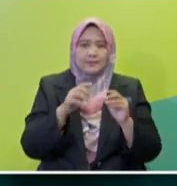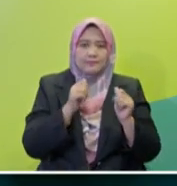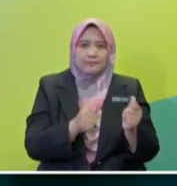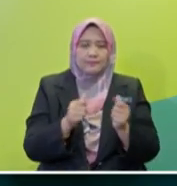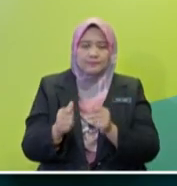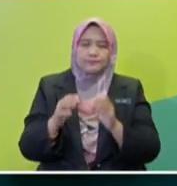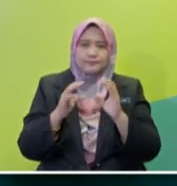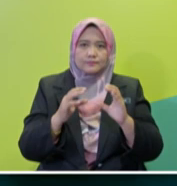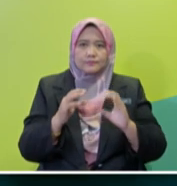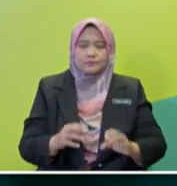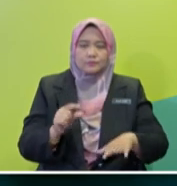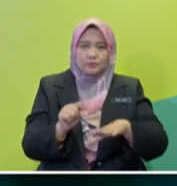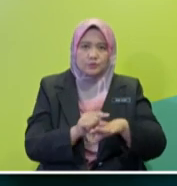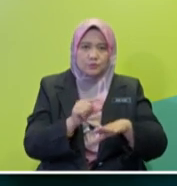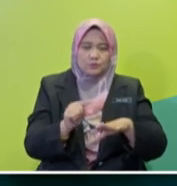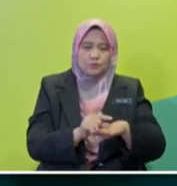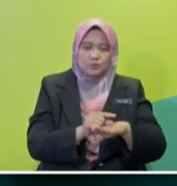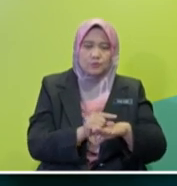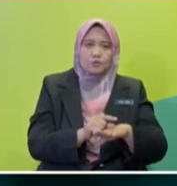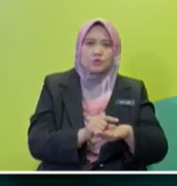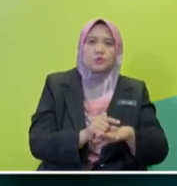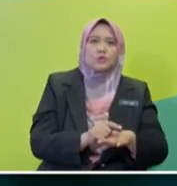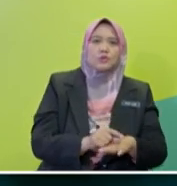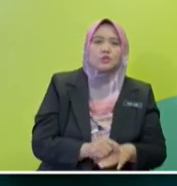arahan dipanggil sebagai